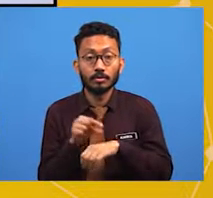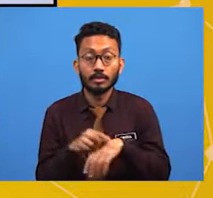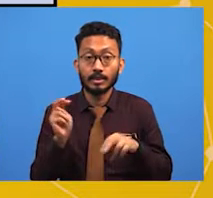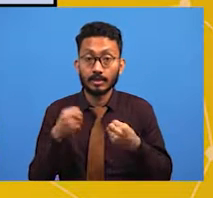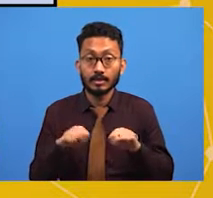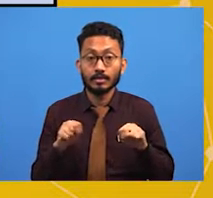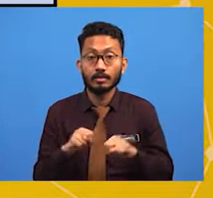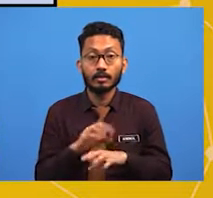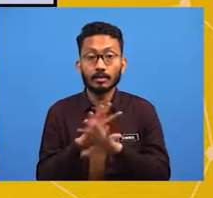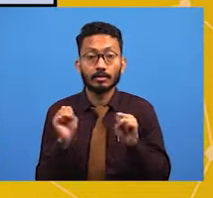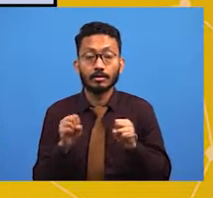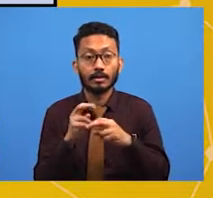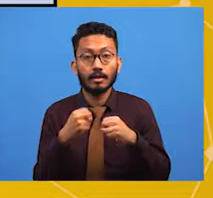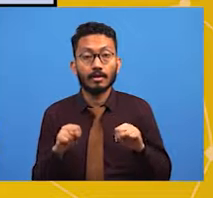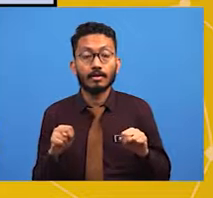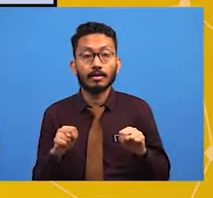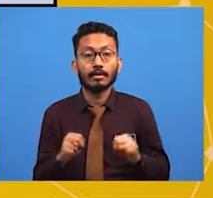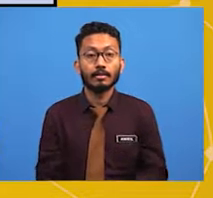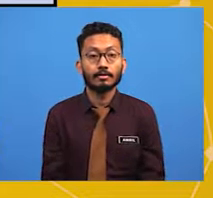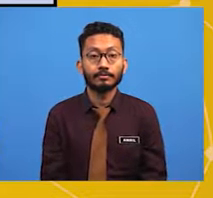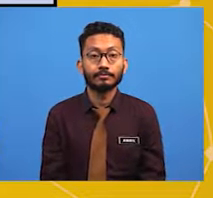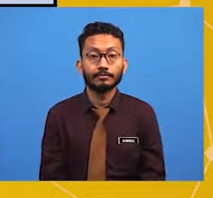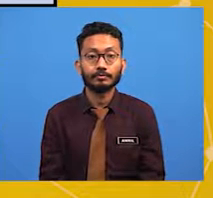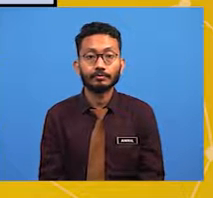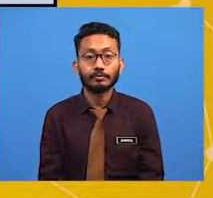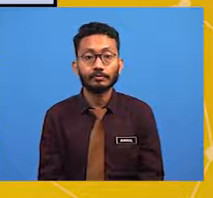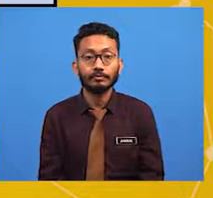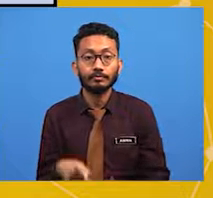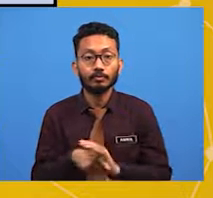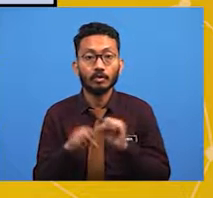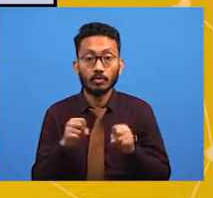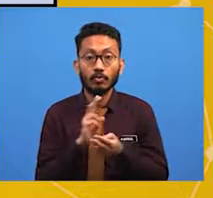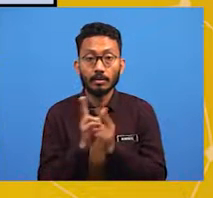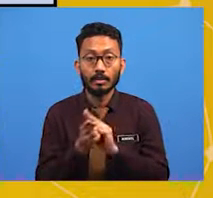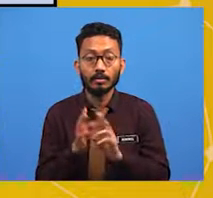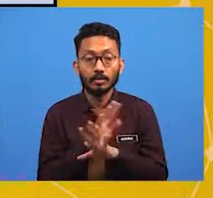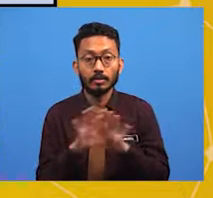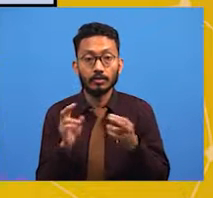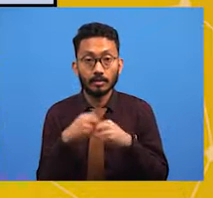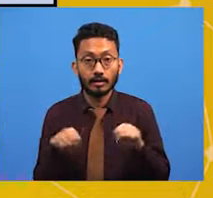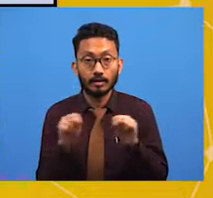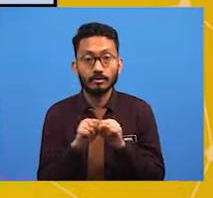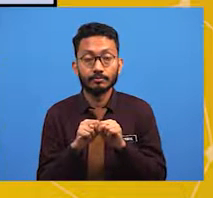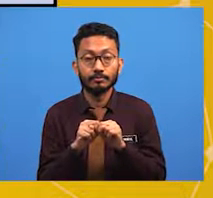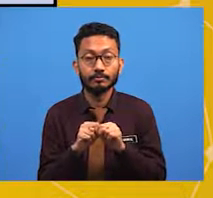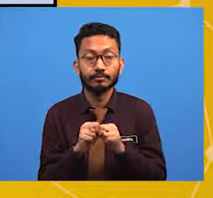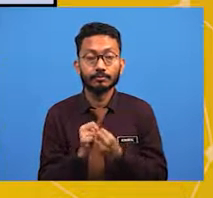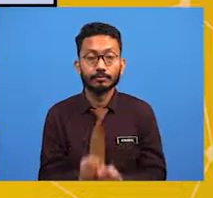pemalar. Bagi pemboleh ubah, tiada nilai yang standard atau nilai yang